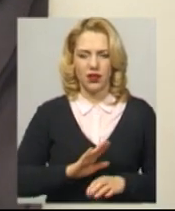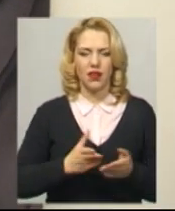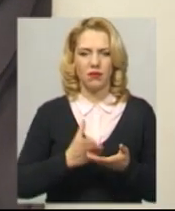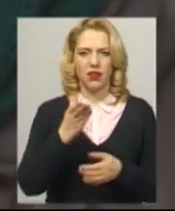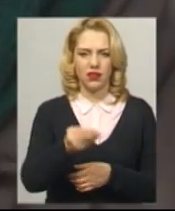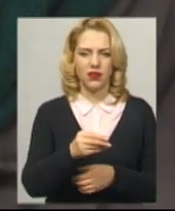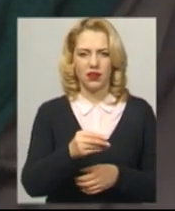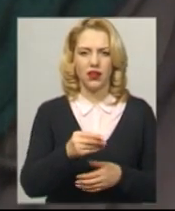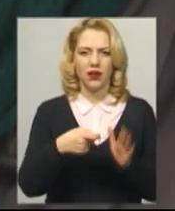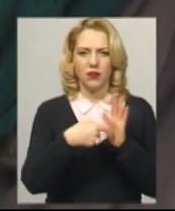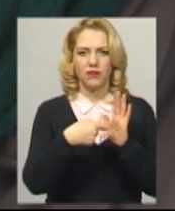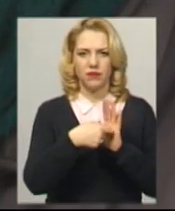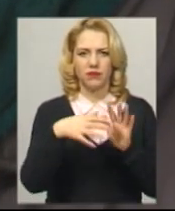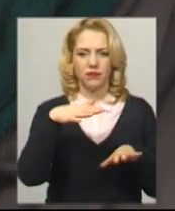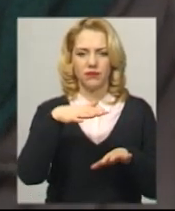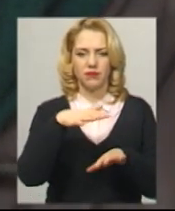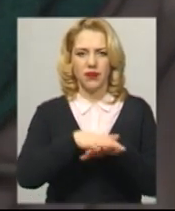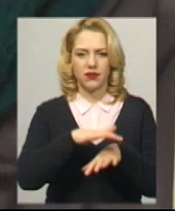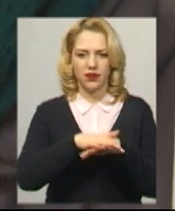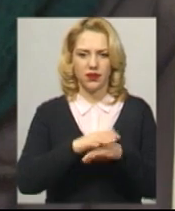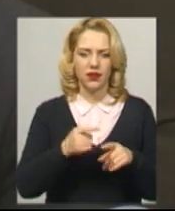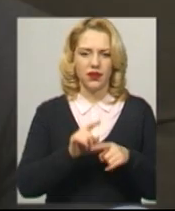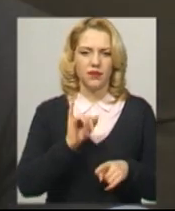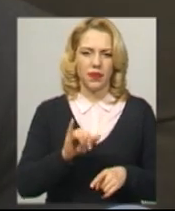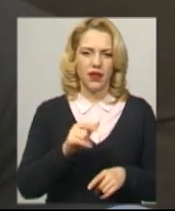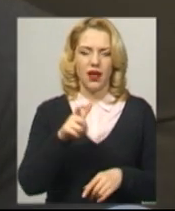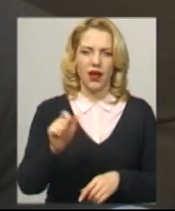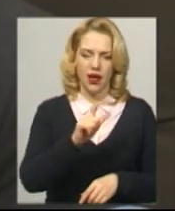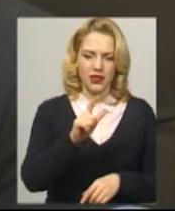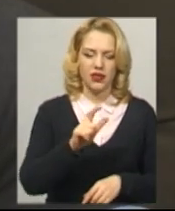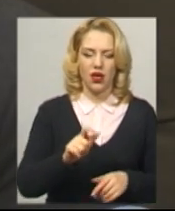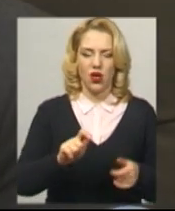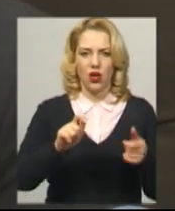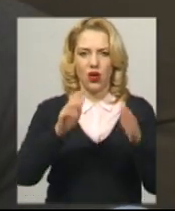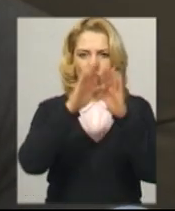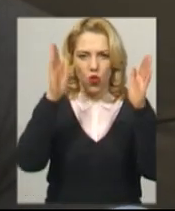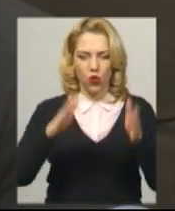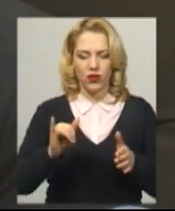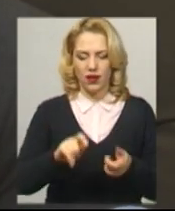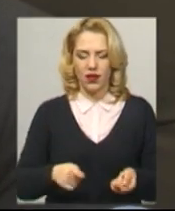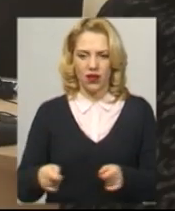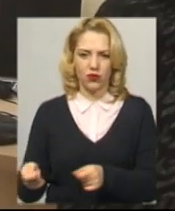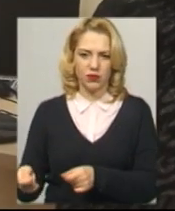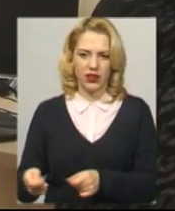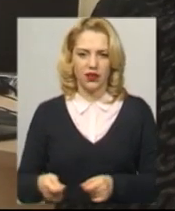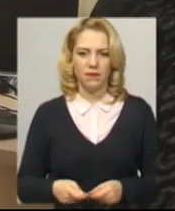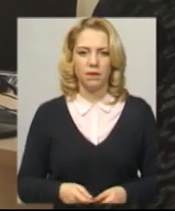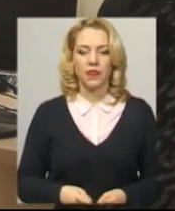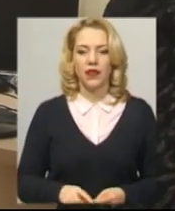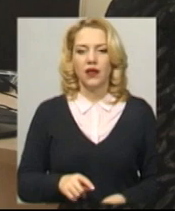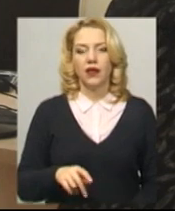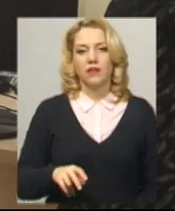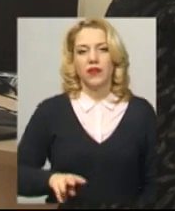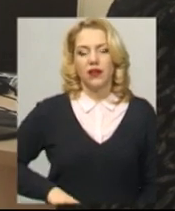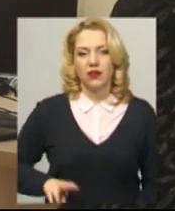платити дополнительно. Газова колонка і плита газова. Комерційний директор підприємства, яке транспортує газ, Олександр Надольний,